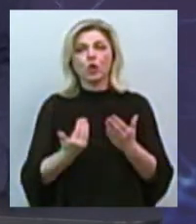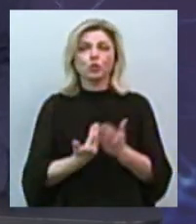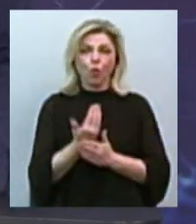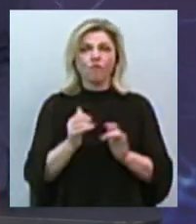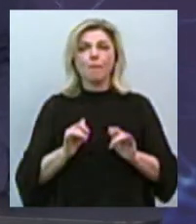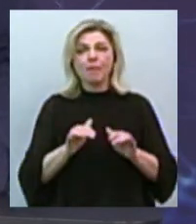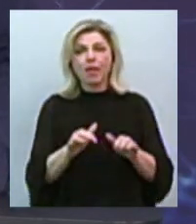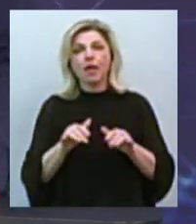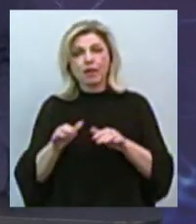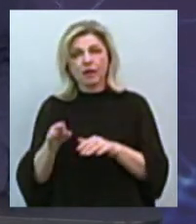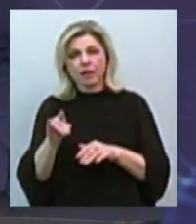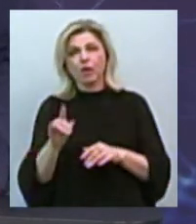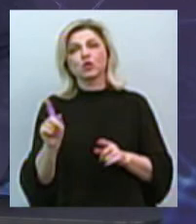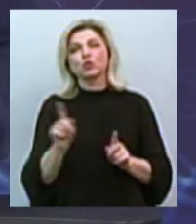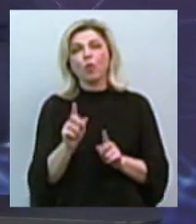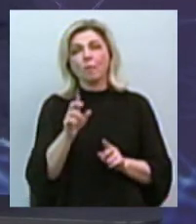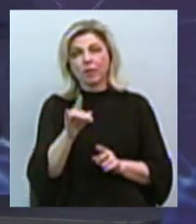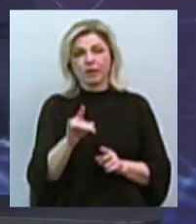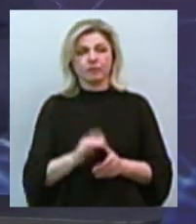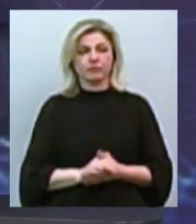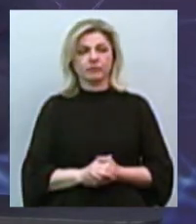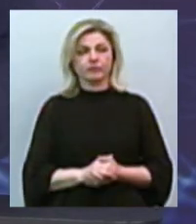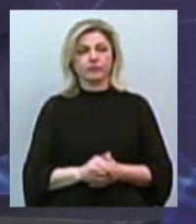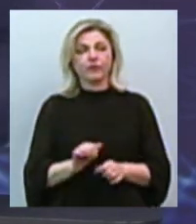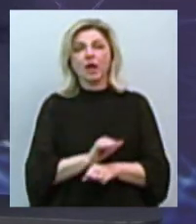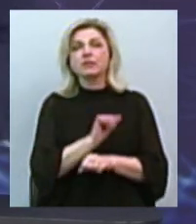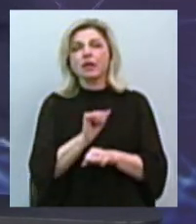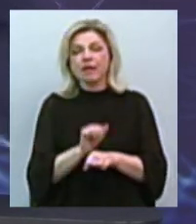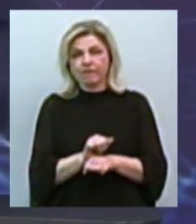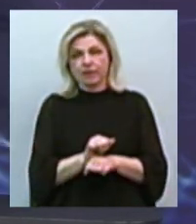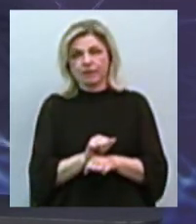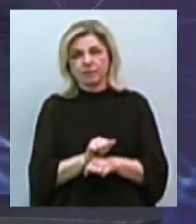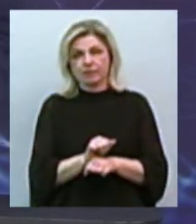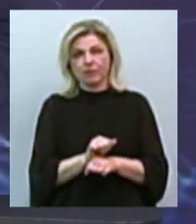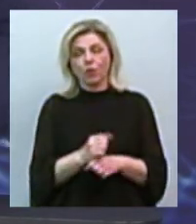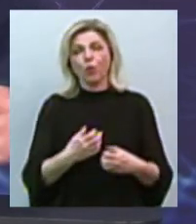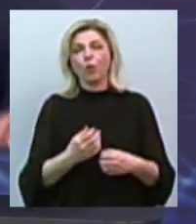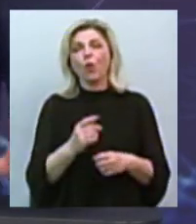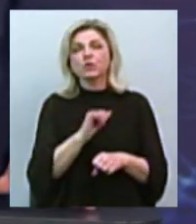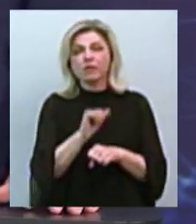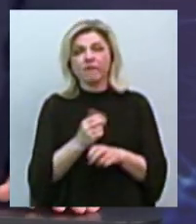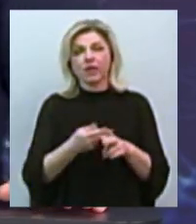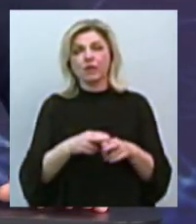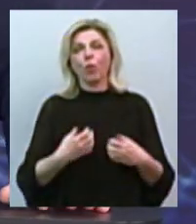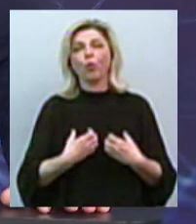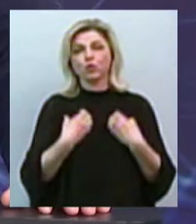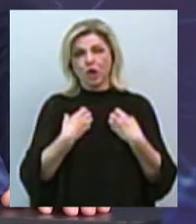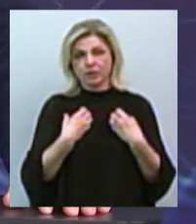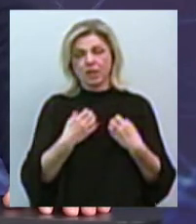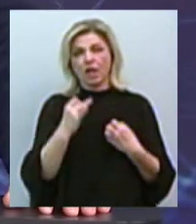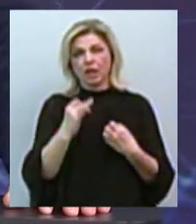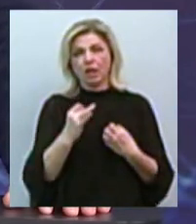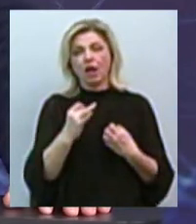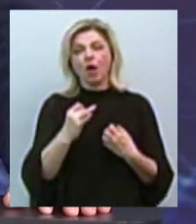с тем, чтобы вот остановить вот этот, не то чтобы ужас, а определенные коллапсические